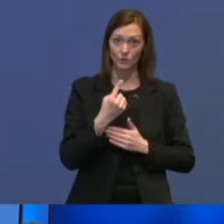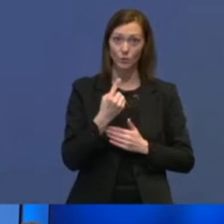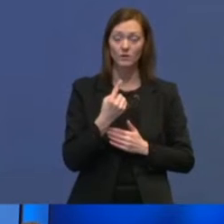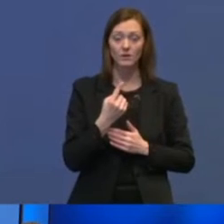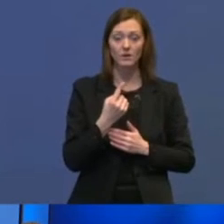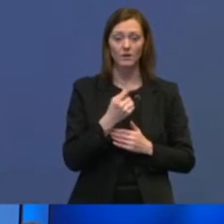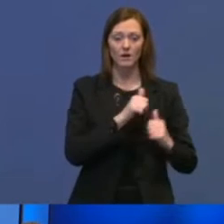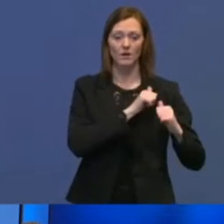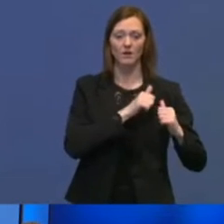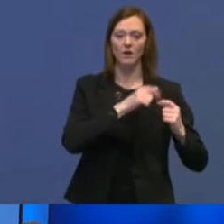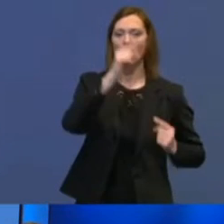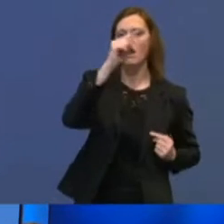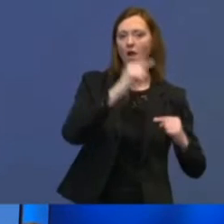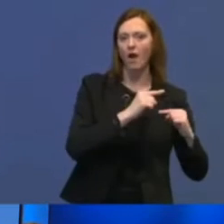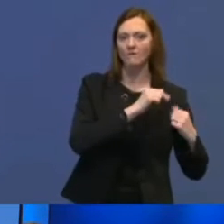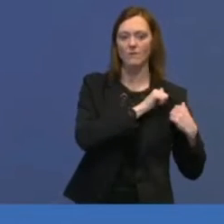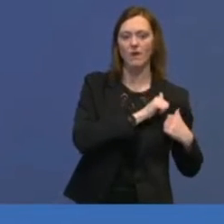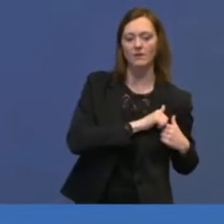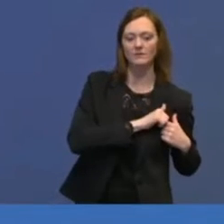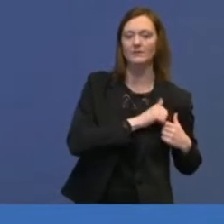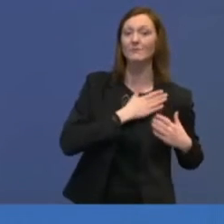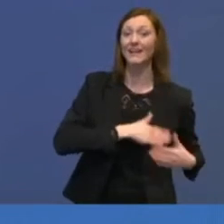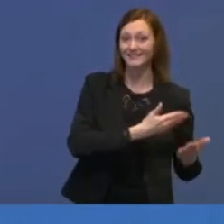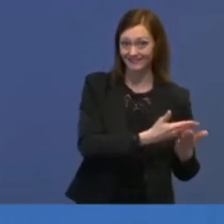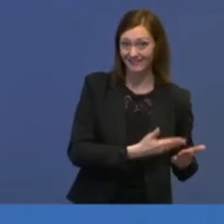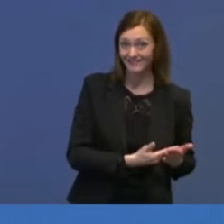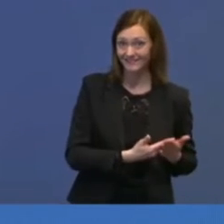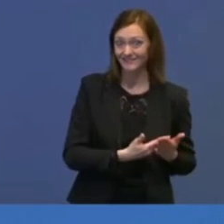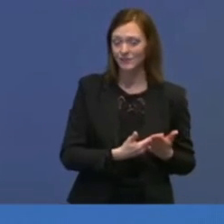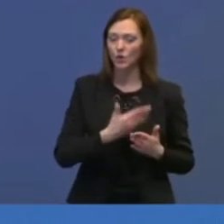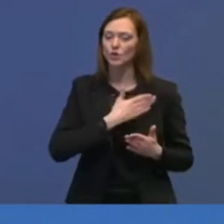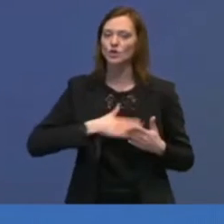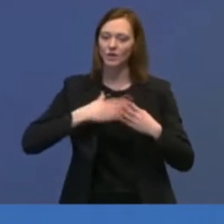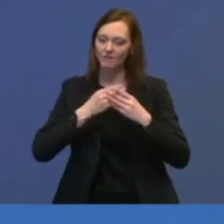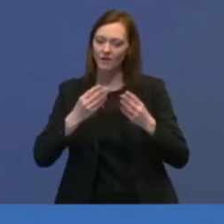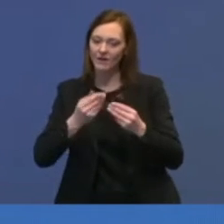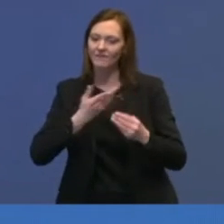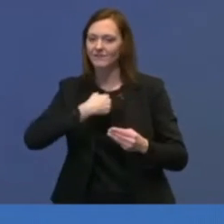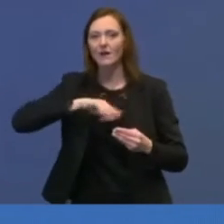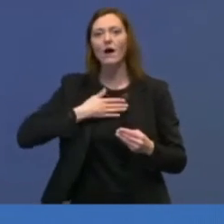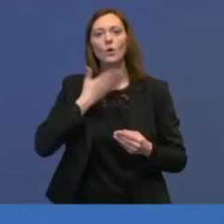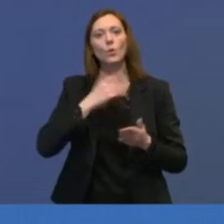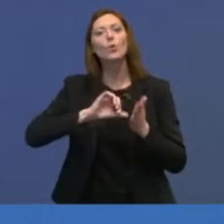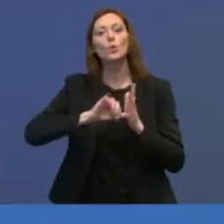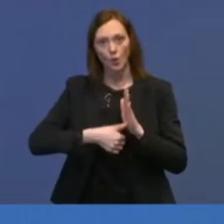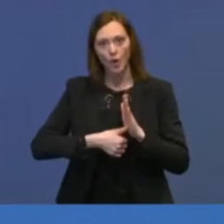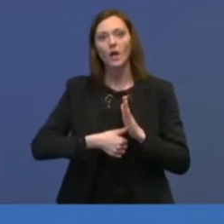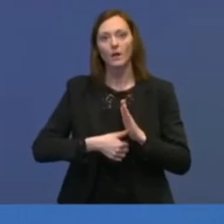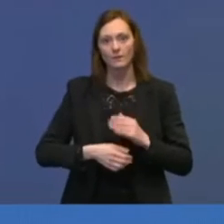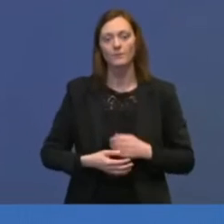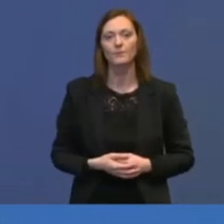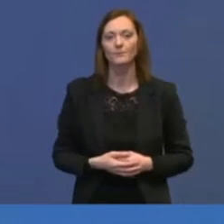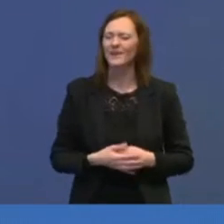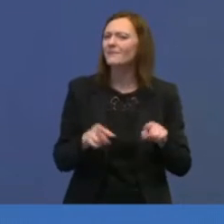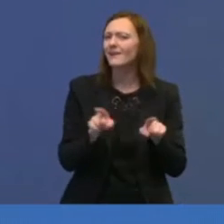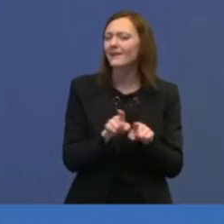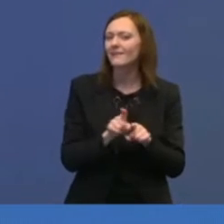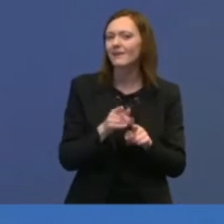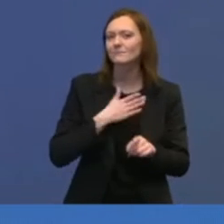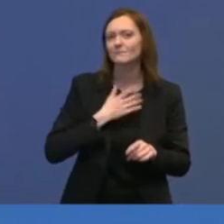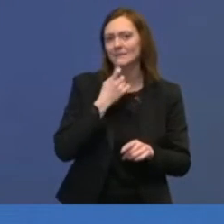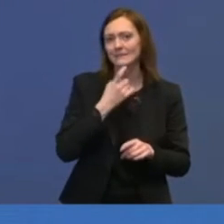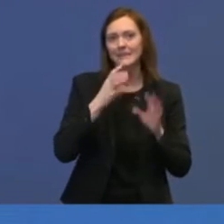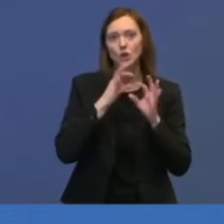islammarkaana la hakemeyye yi tira dadadka xanunka gaga maqan shaqqada. Waxa nukarana hakemeyye gaga Waxa nukarana